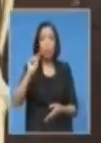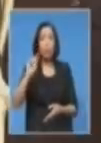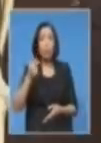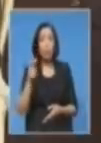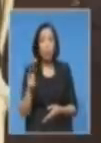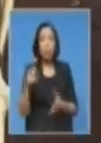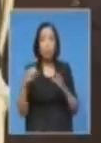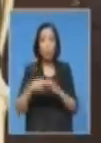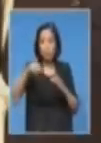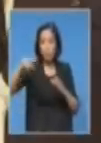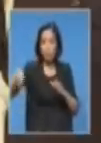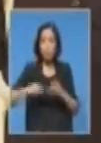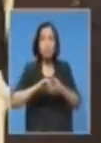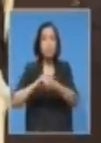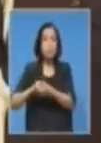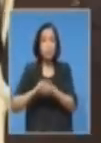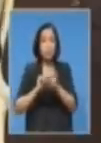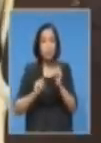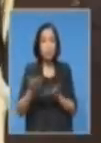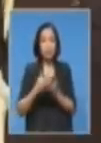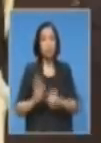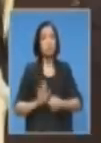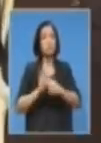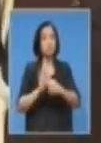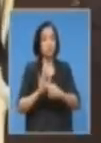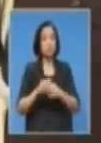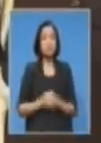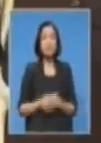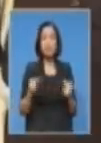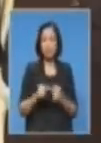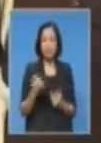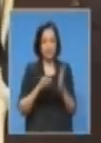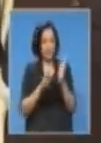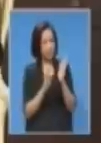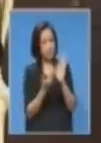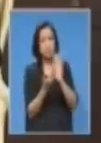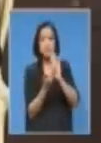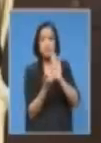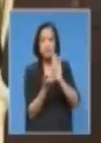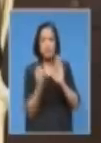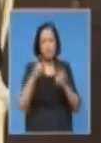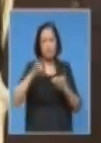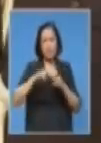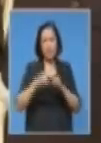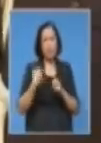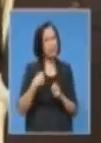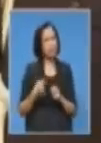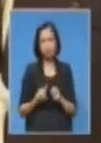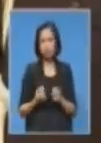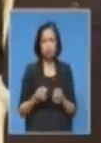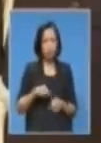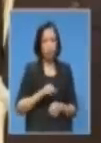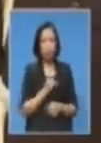South North South Corridor นะครับผมขออนุญาตยกตัวอย่าง East West Corridor เส้นหนึ่งที่เรียกว่าเป็นปัญหามากการเดินทางไม่สะดวกเลย